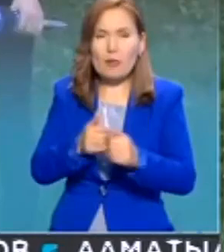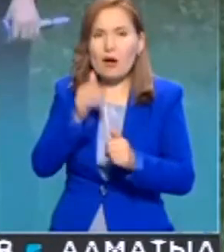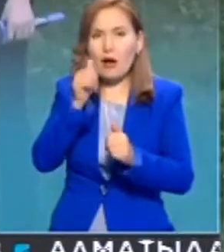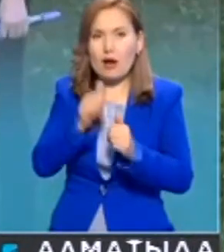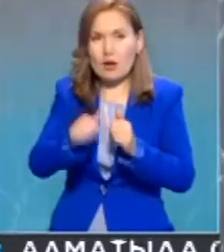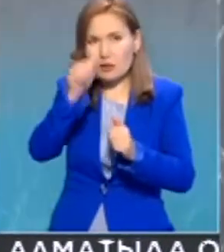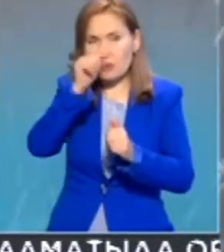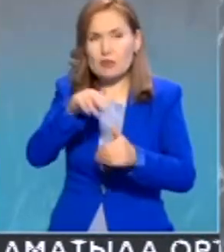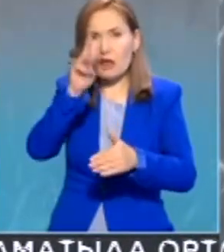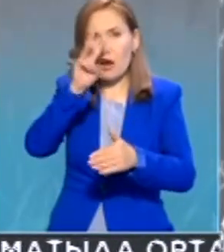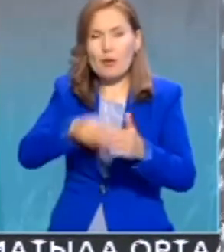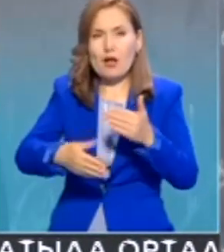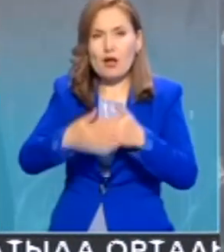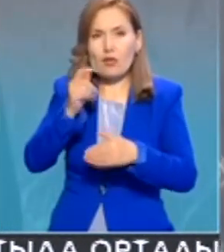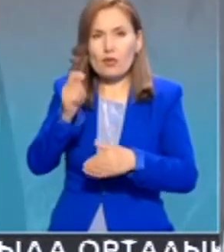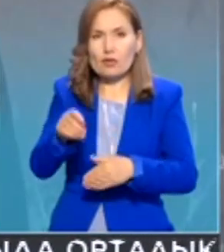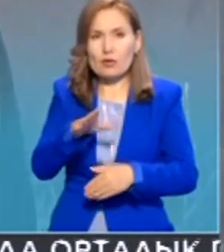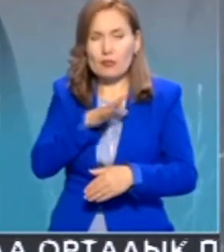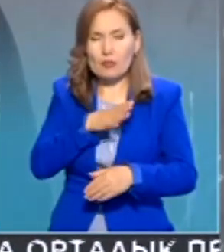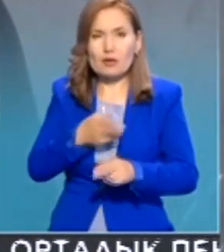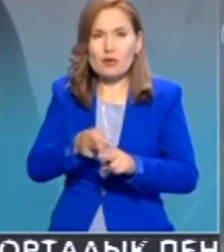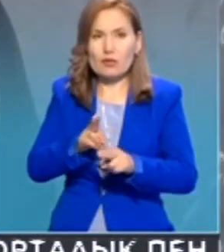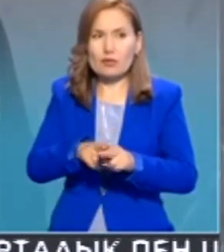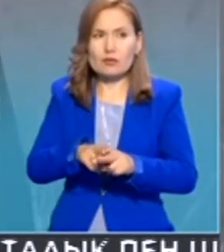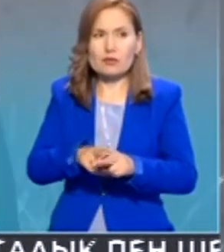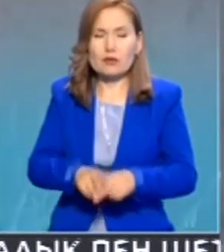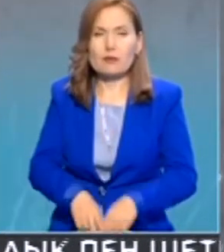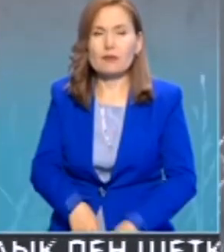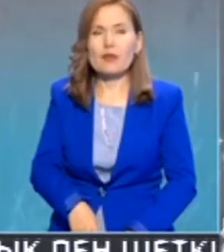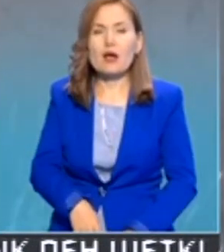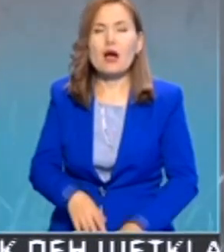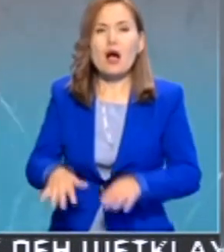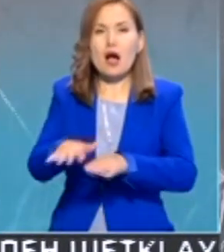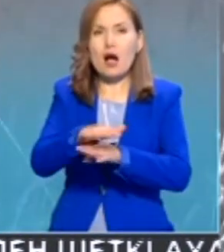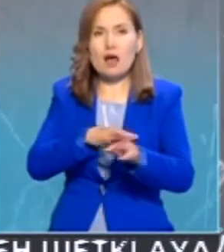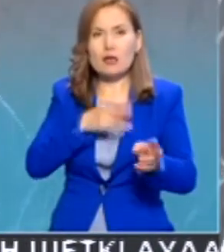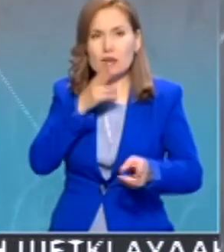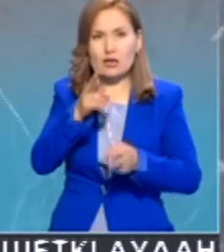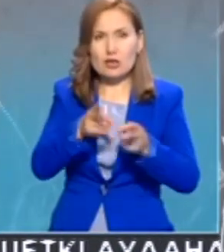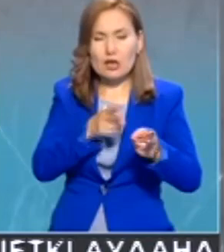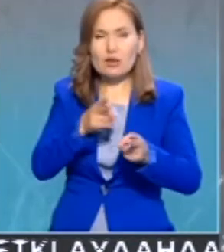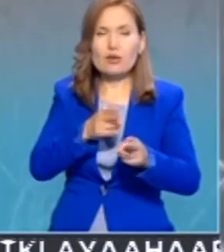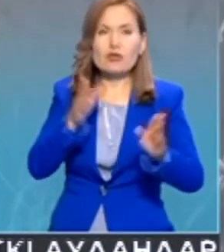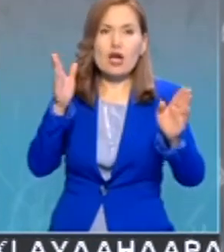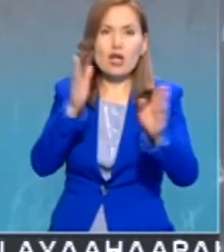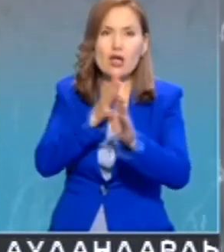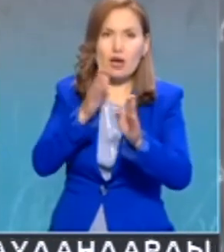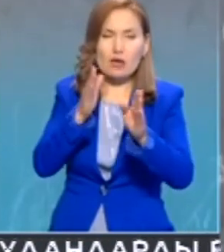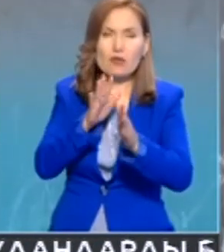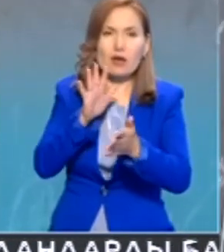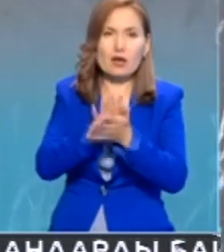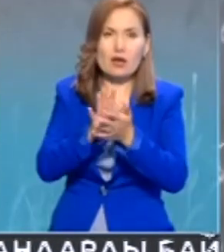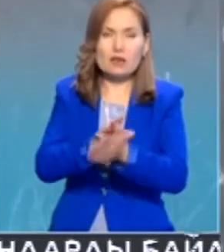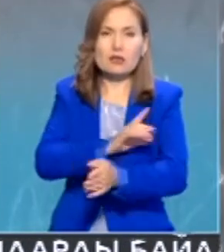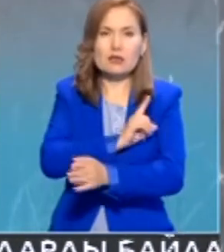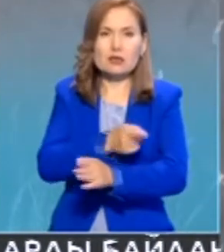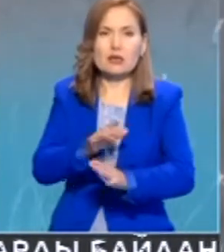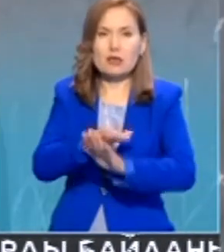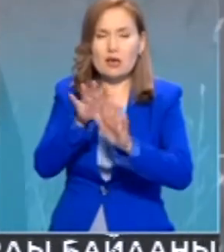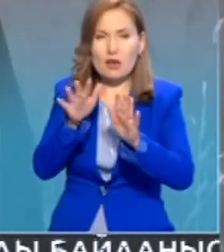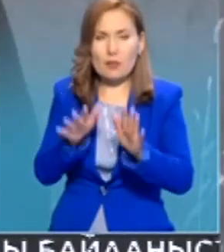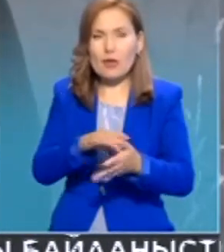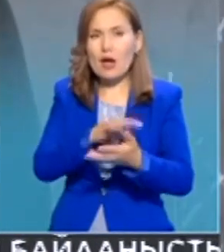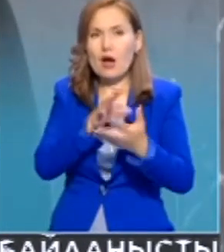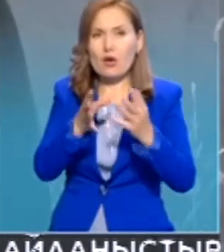төлеумен ғана жүр. Тұрғындардың тарапынан экологияға деген шағымданған. Соның